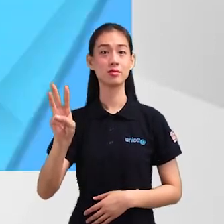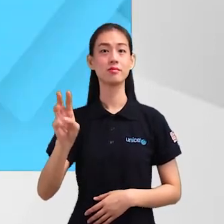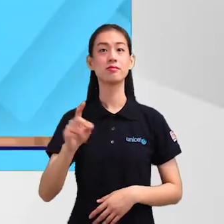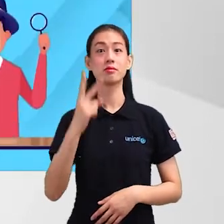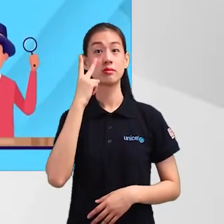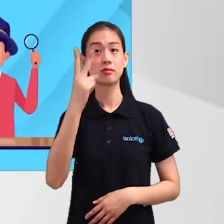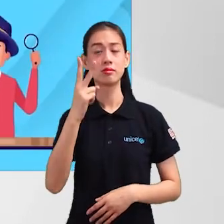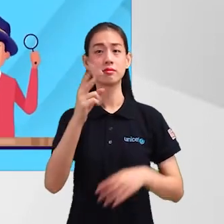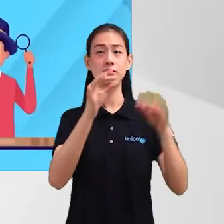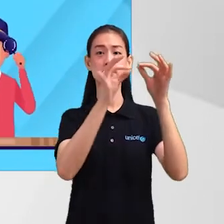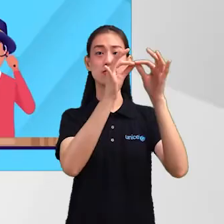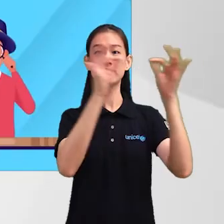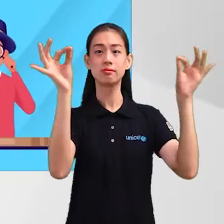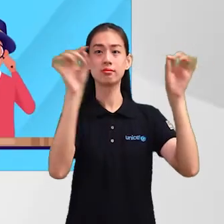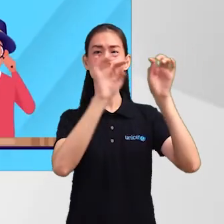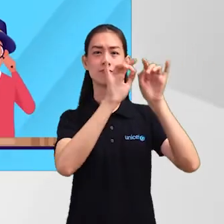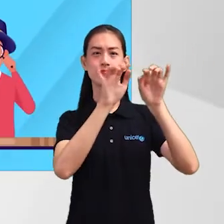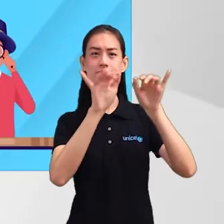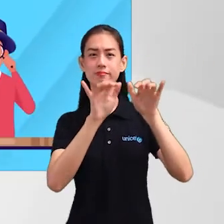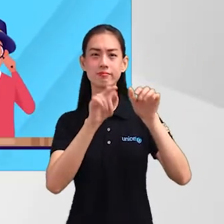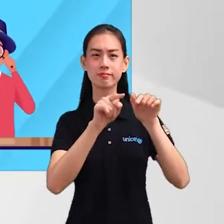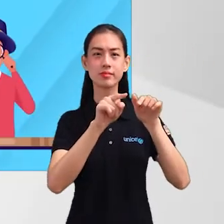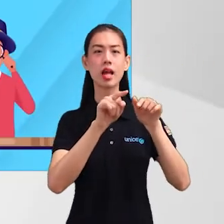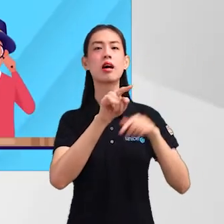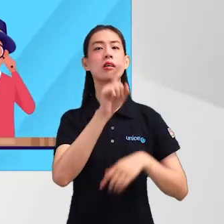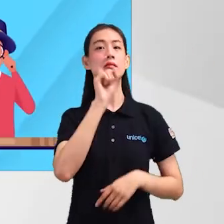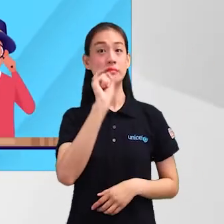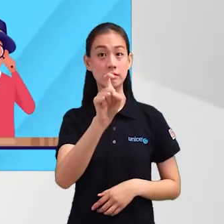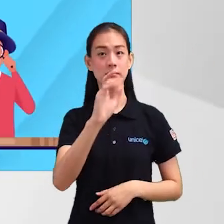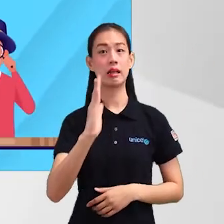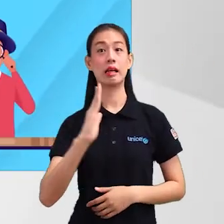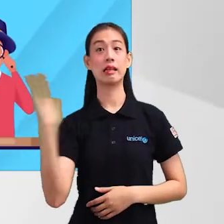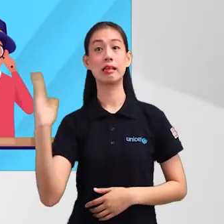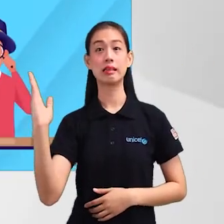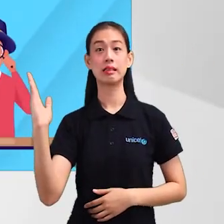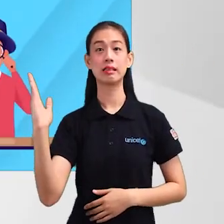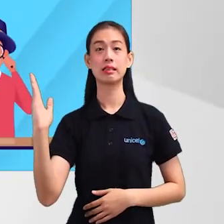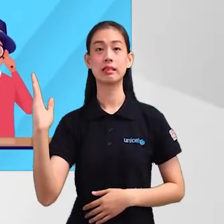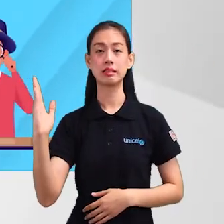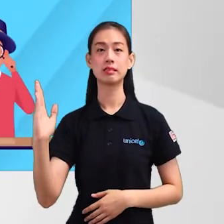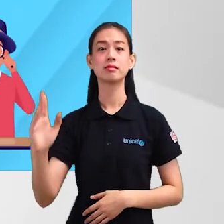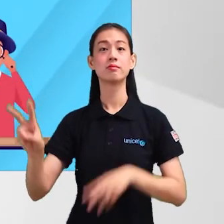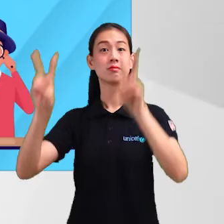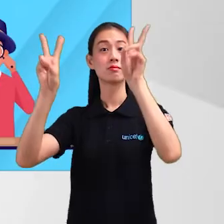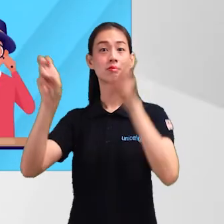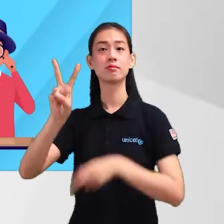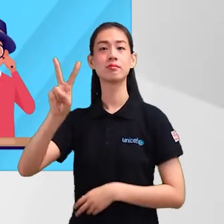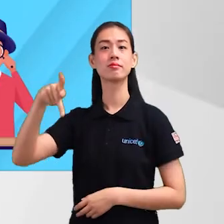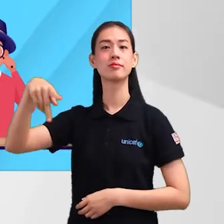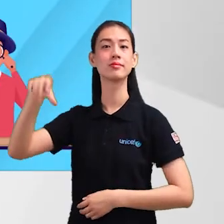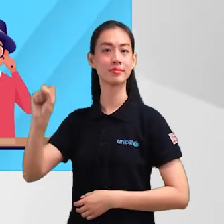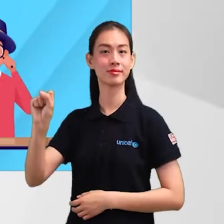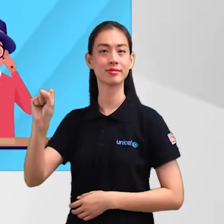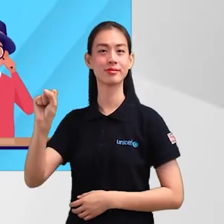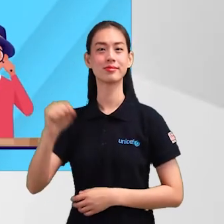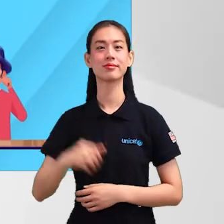laman web yang dicari, apa yang anda dapat lihat pada pelayar web adalah seperti ini. Tapi, jika anda klik kanan pada laman web dan